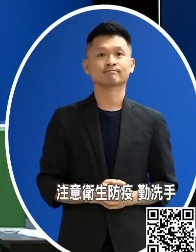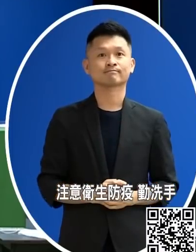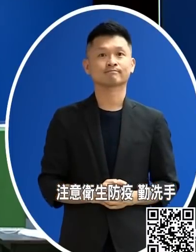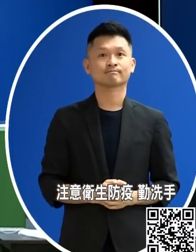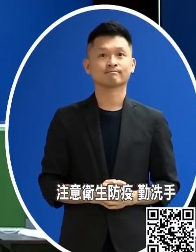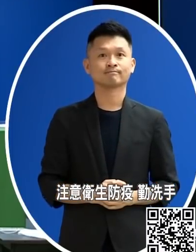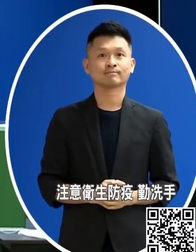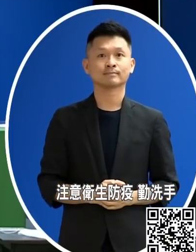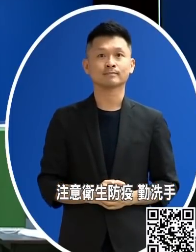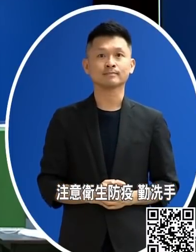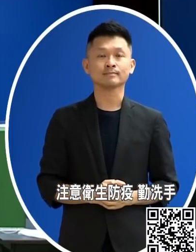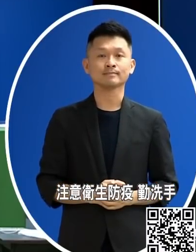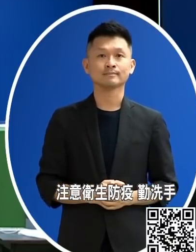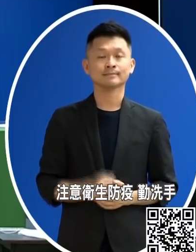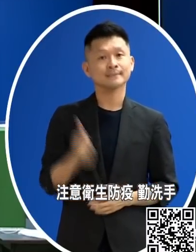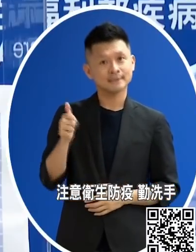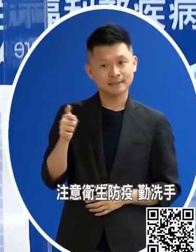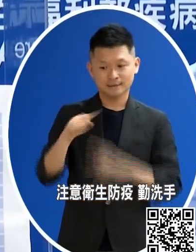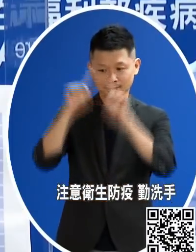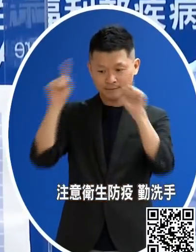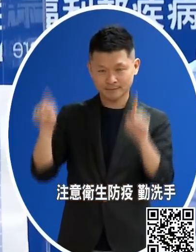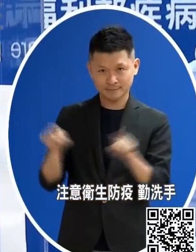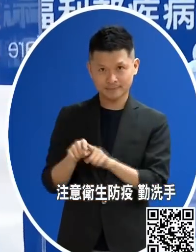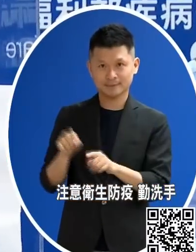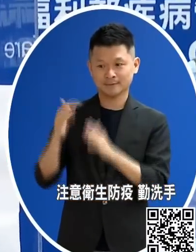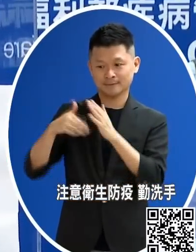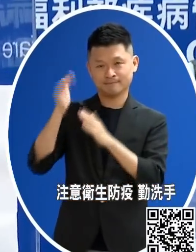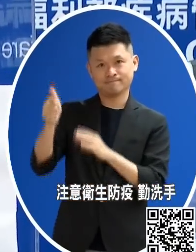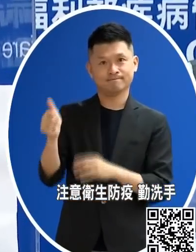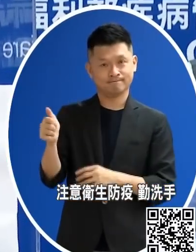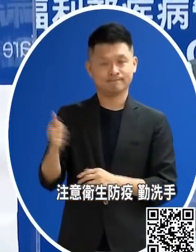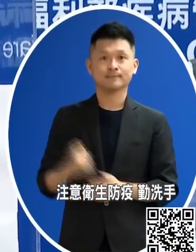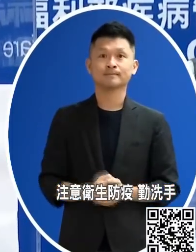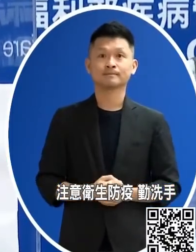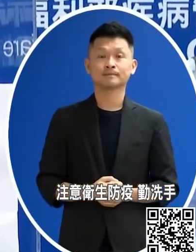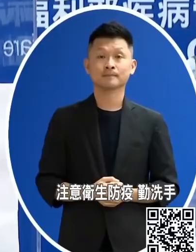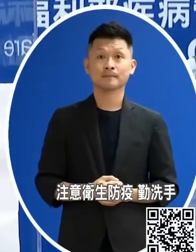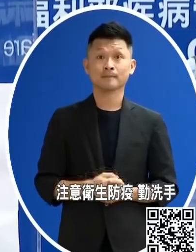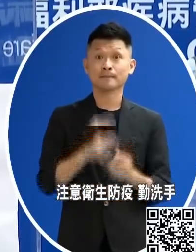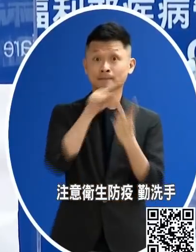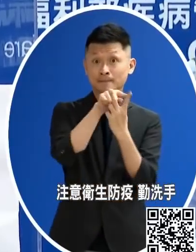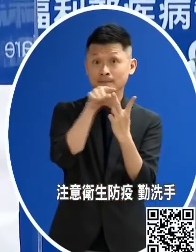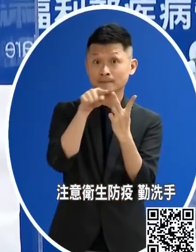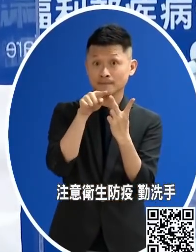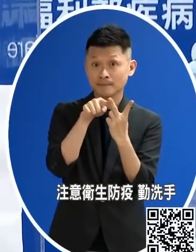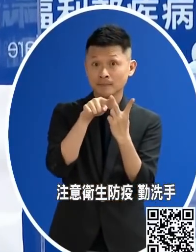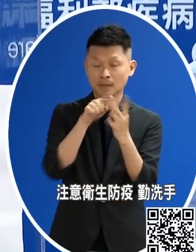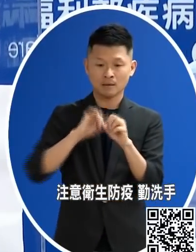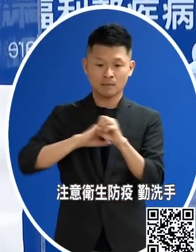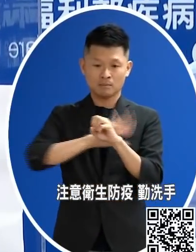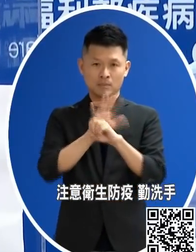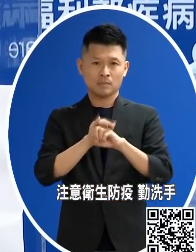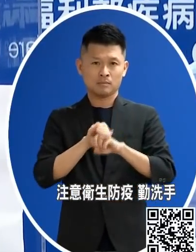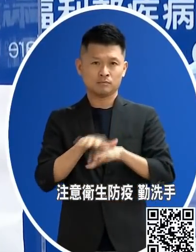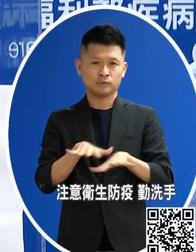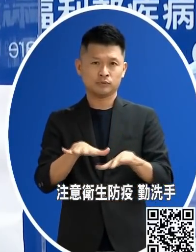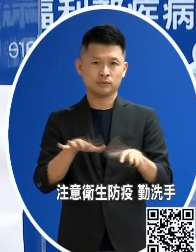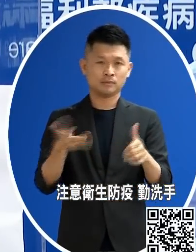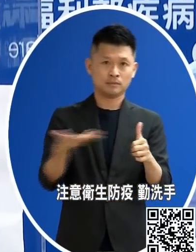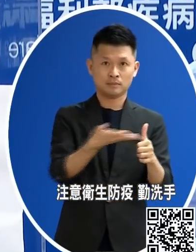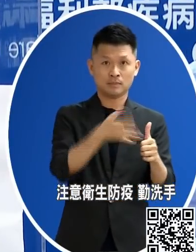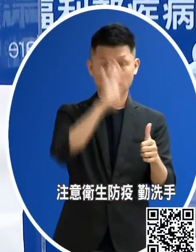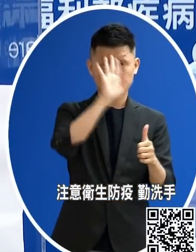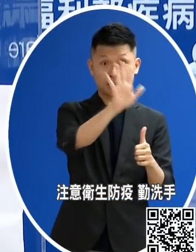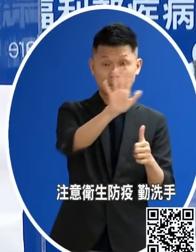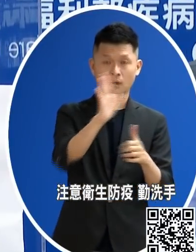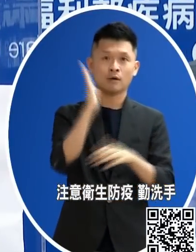好，谢谢张副校长。那这两样我们也把它列入我们 COVID-19 确诊个案的一